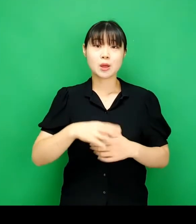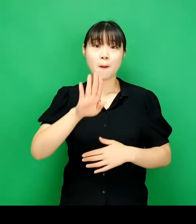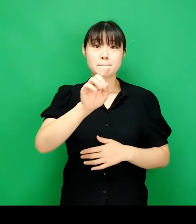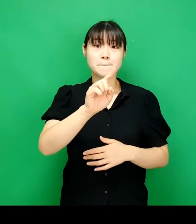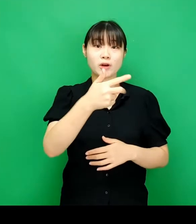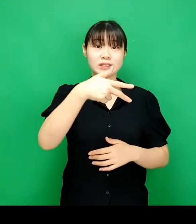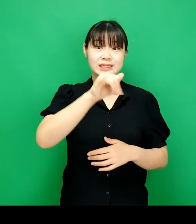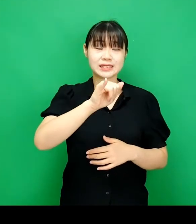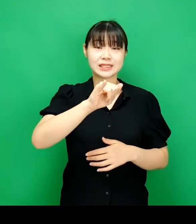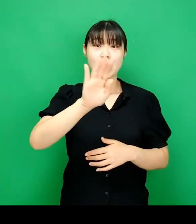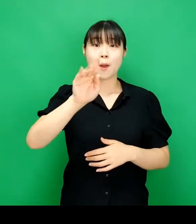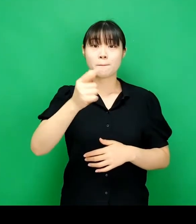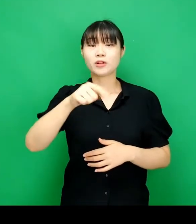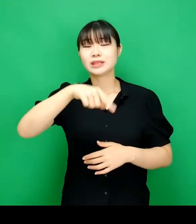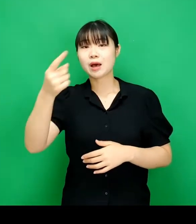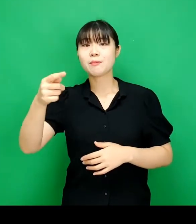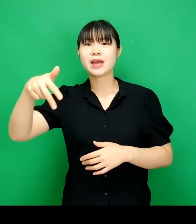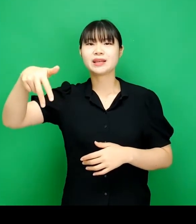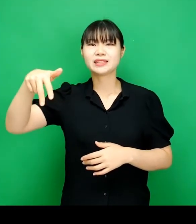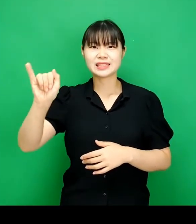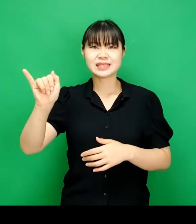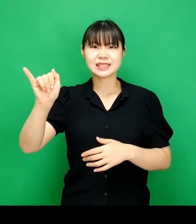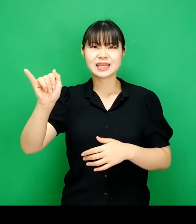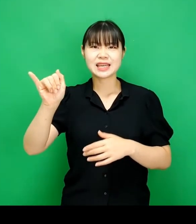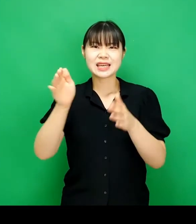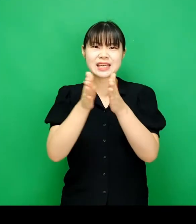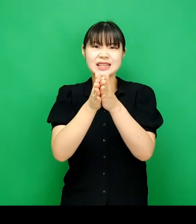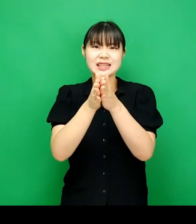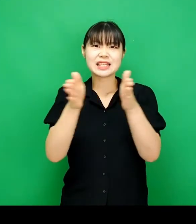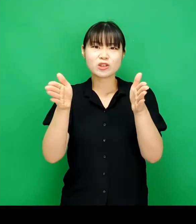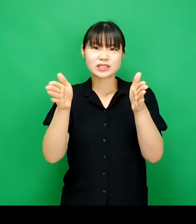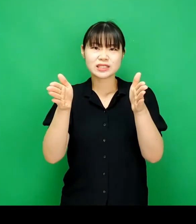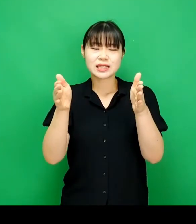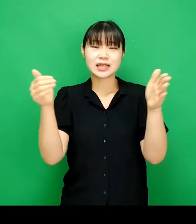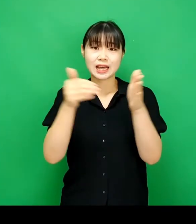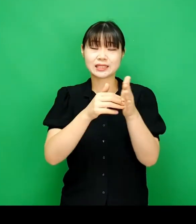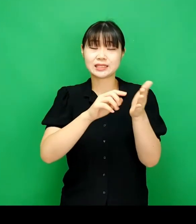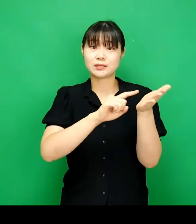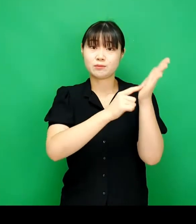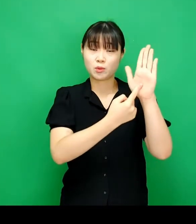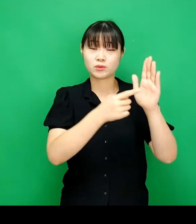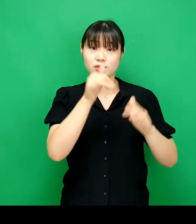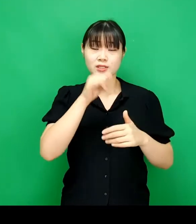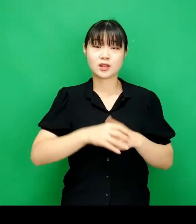이번에는 번지의 번 다음에 g와 띄어쓰기까지 표시됩니다.